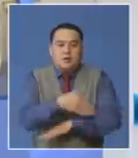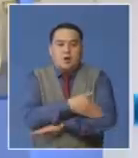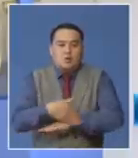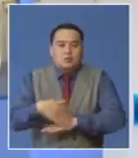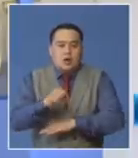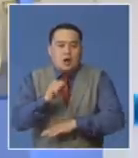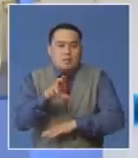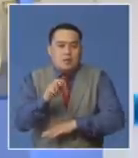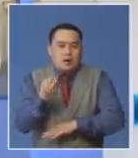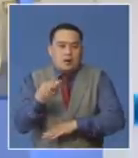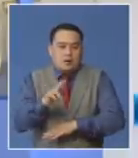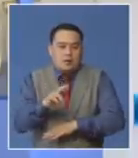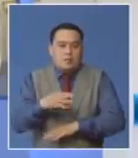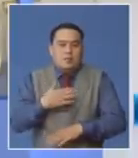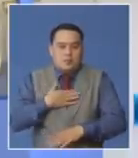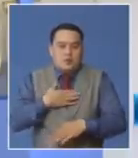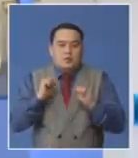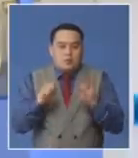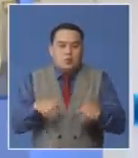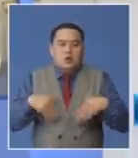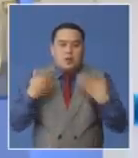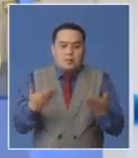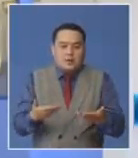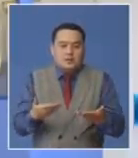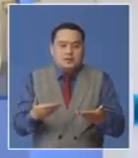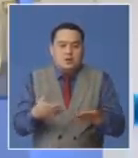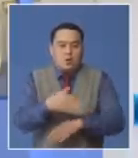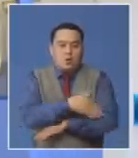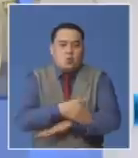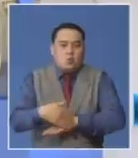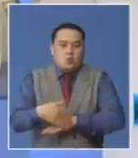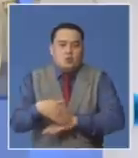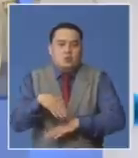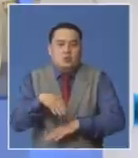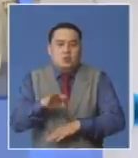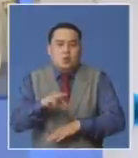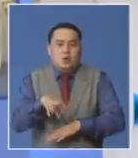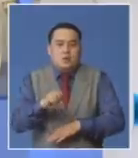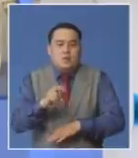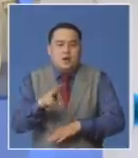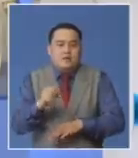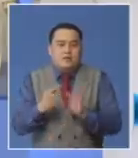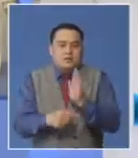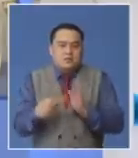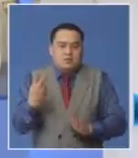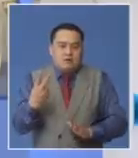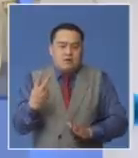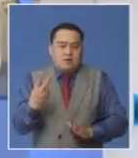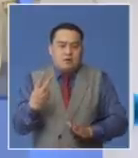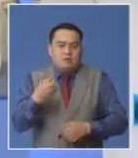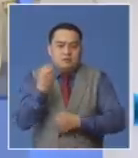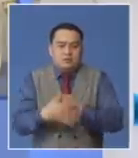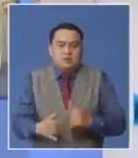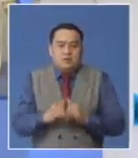также обратиться в мой личный офис этапа улиц улица тулебаева 72 центр